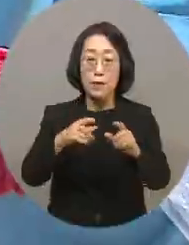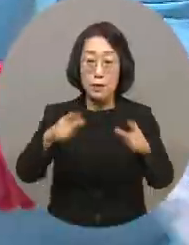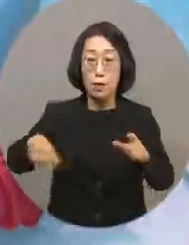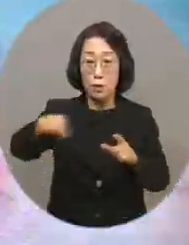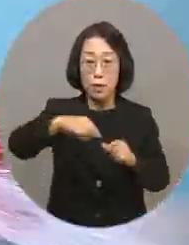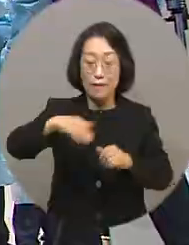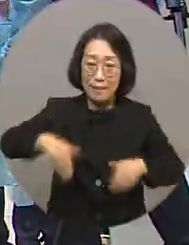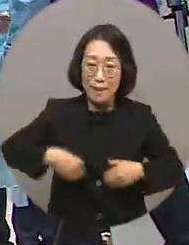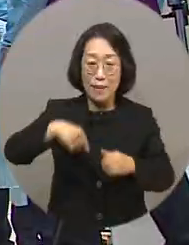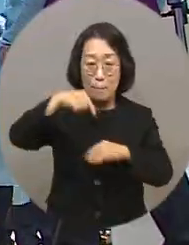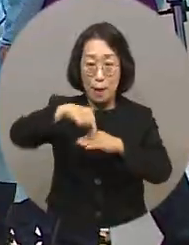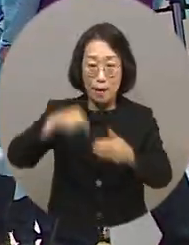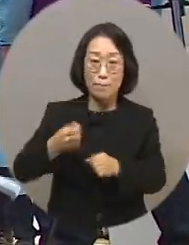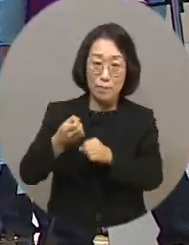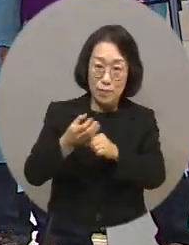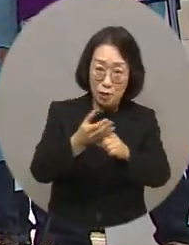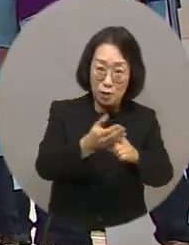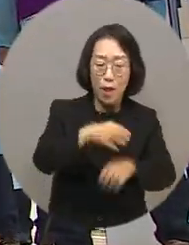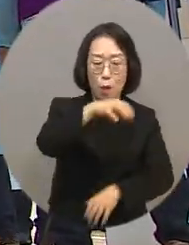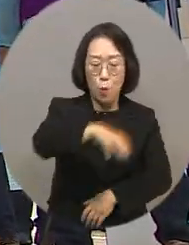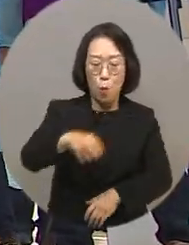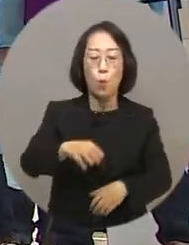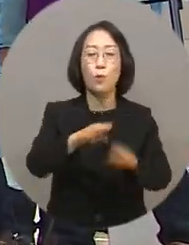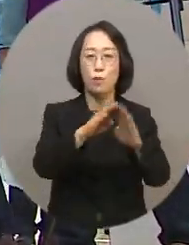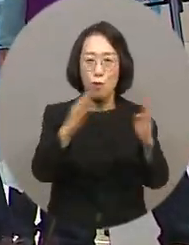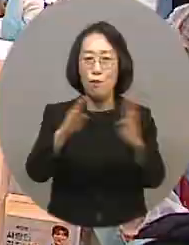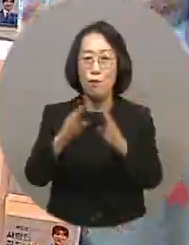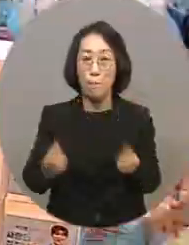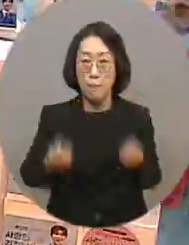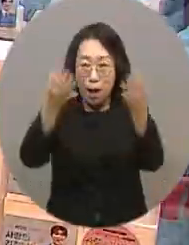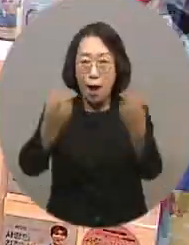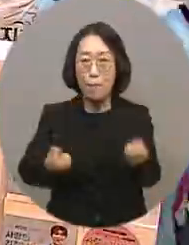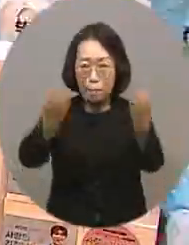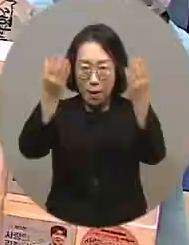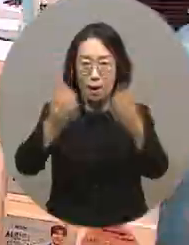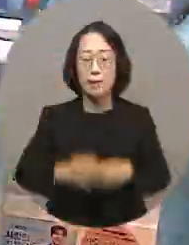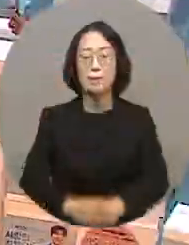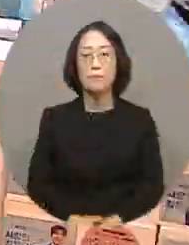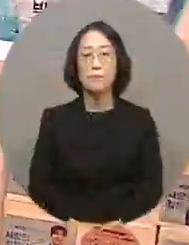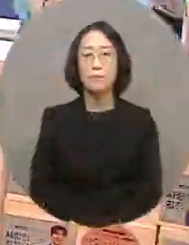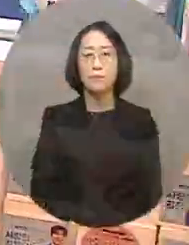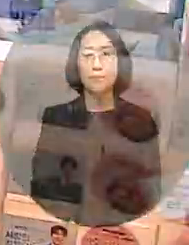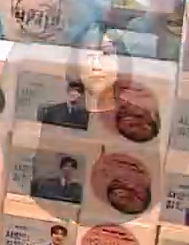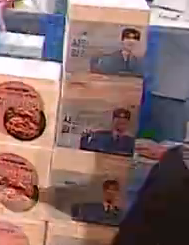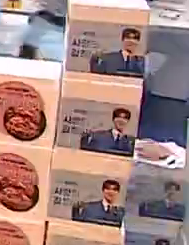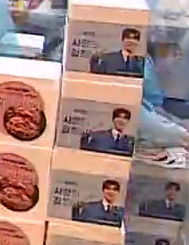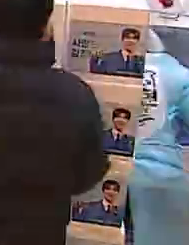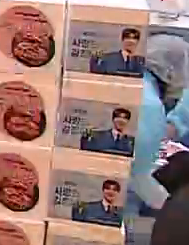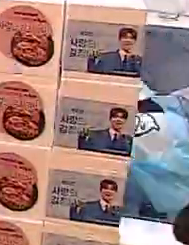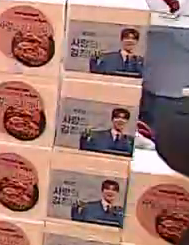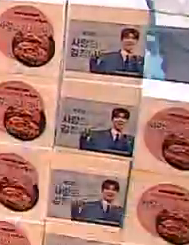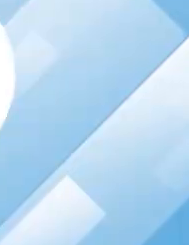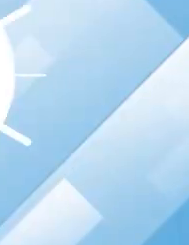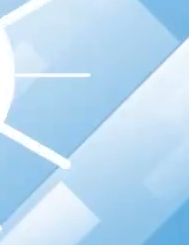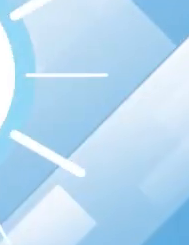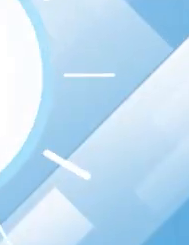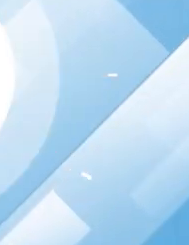전하는 김장 나눔 행사가 곳곳에서 열리고 있습니다. 복지TV 뉴스 정유정입니다.